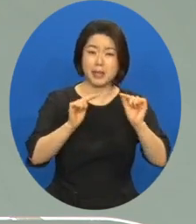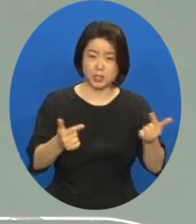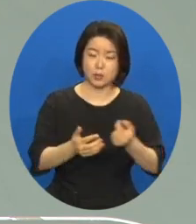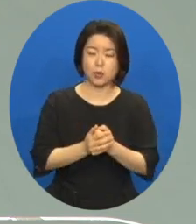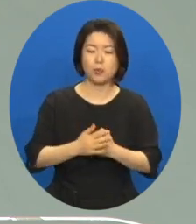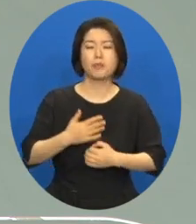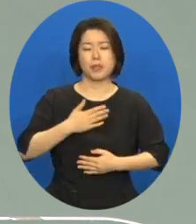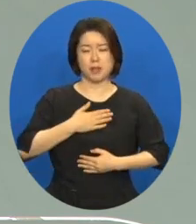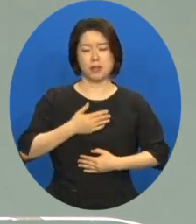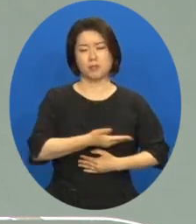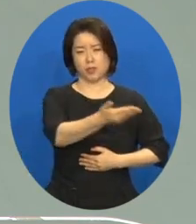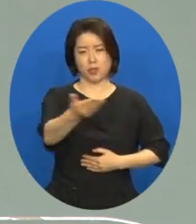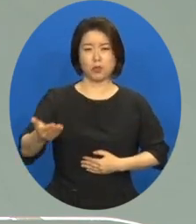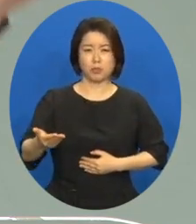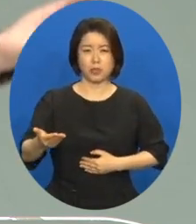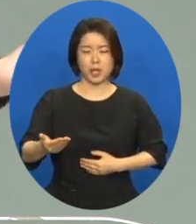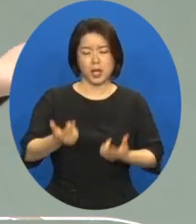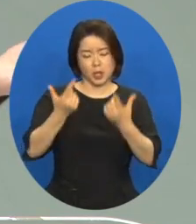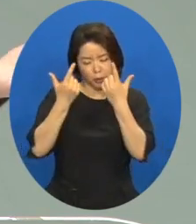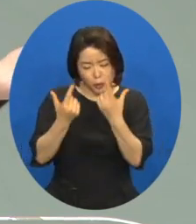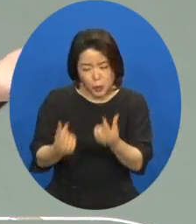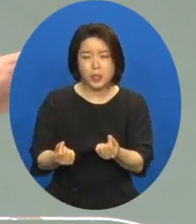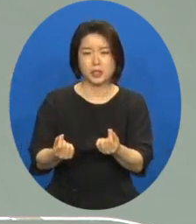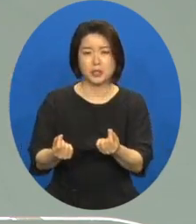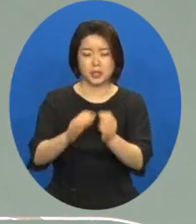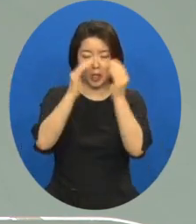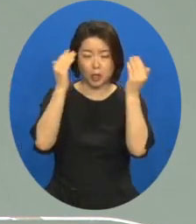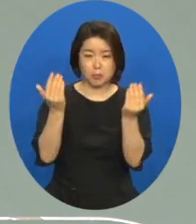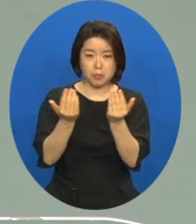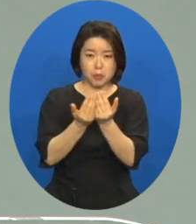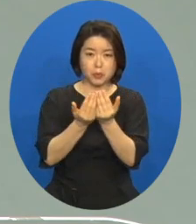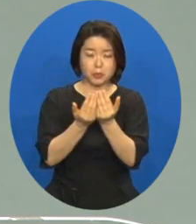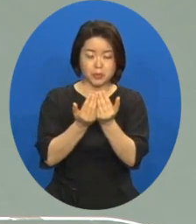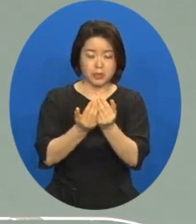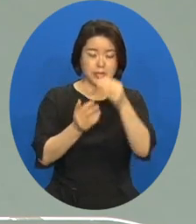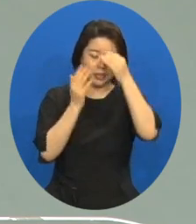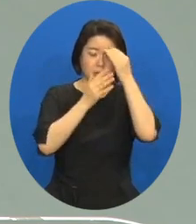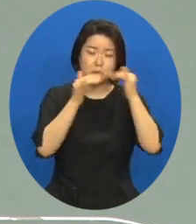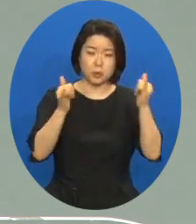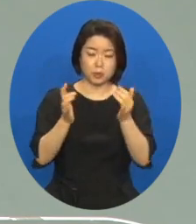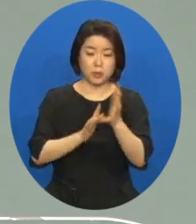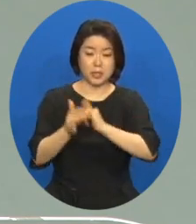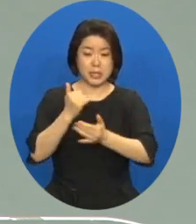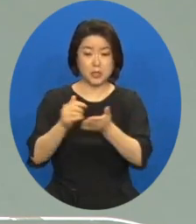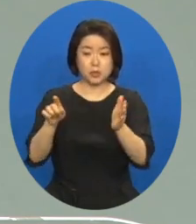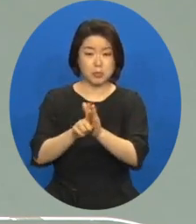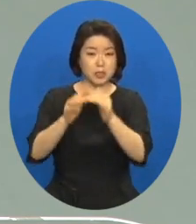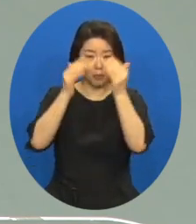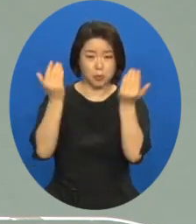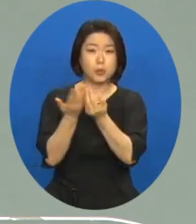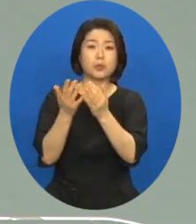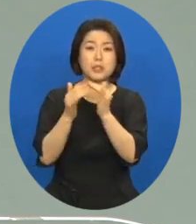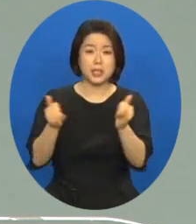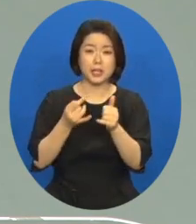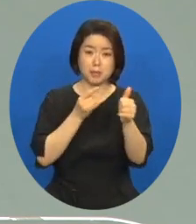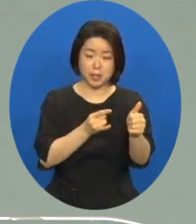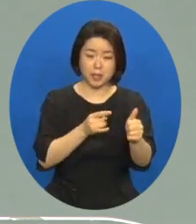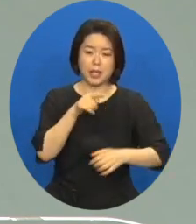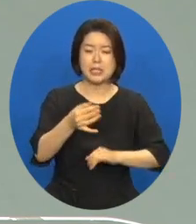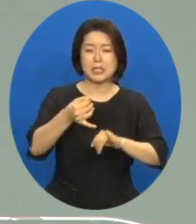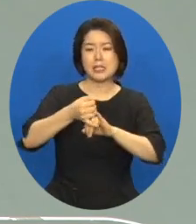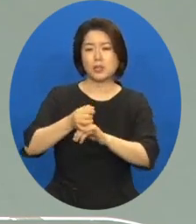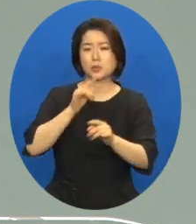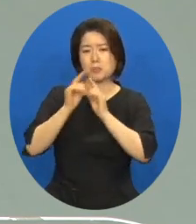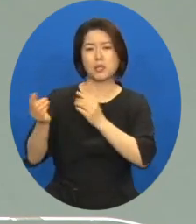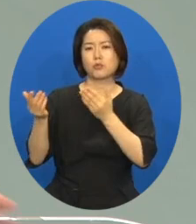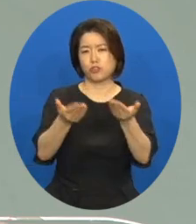저에게도 여러분에게도 모든 성도들에게, 예수를 믿는다는 모든 성도들에게 다 이 약속을 하신